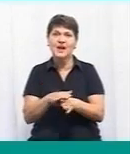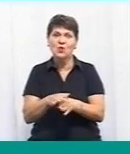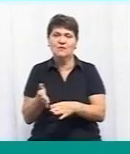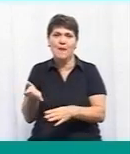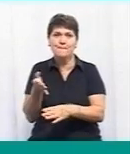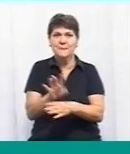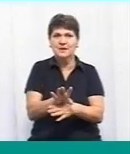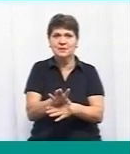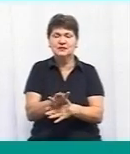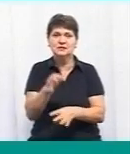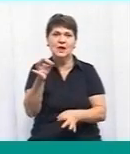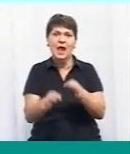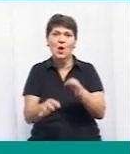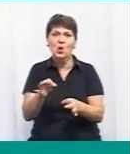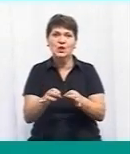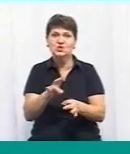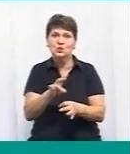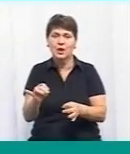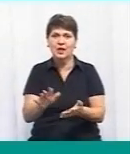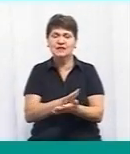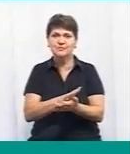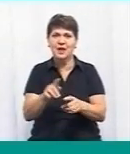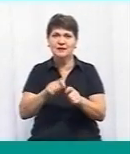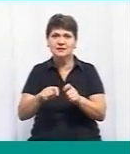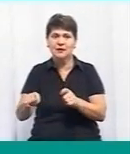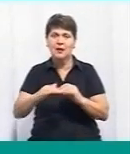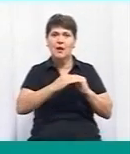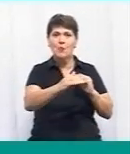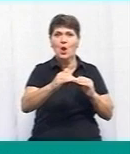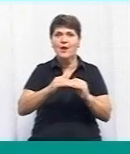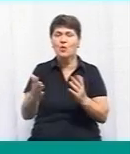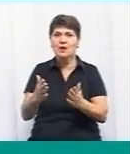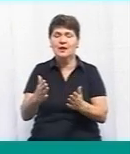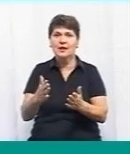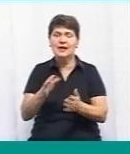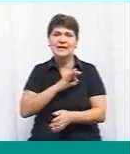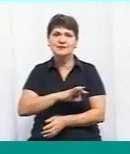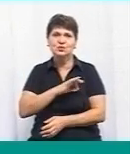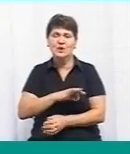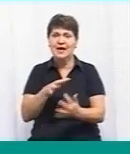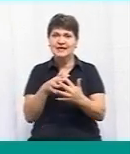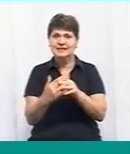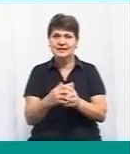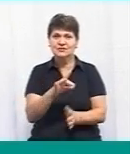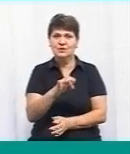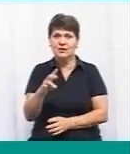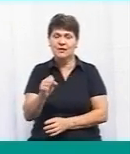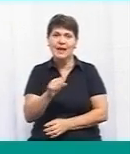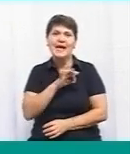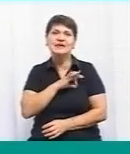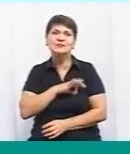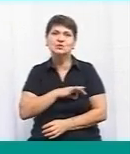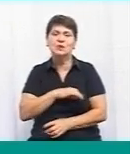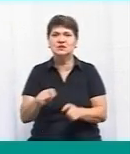приписи екологічної інспекції. Тому що полігон, який експлуатується барою селищною радою, він експлуатується